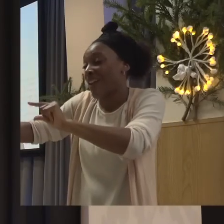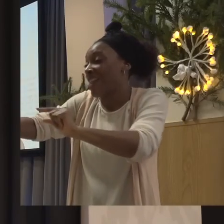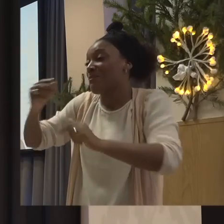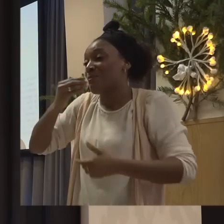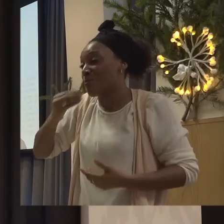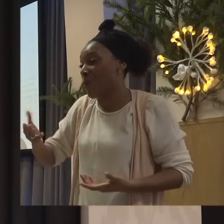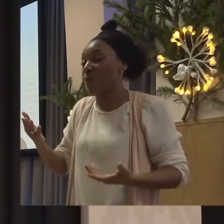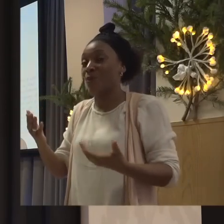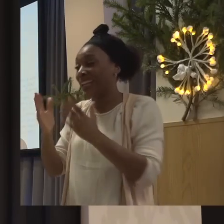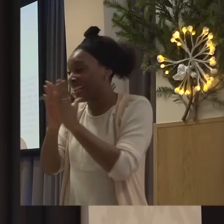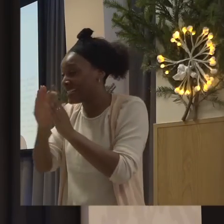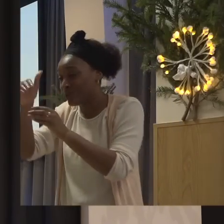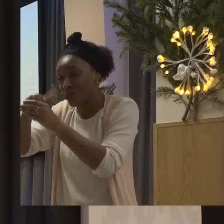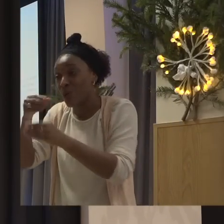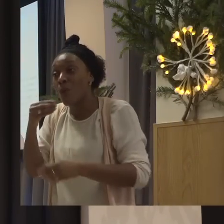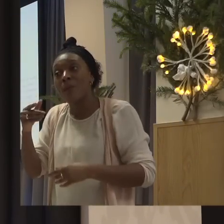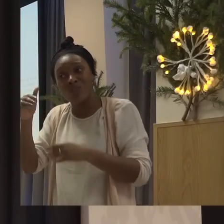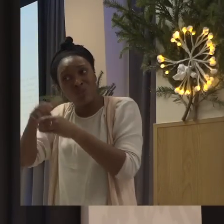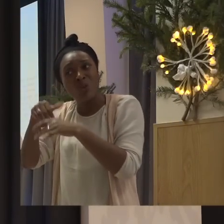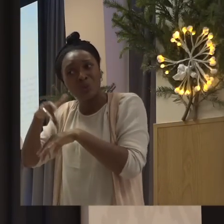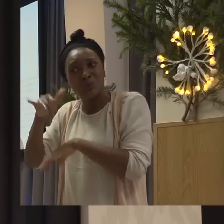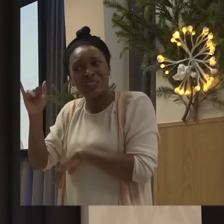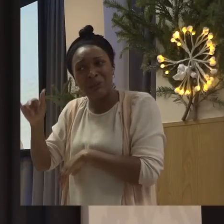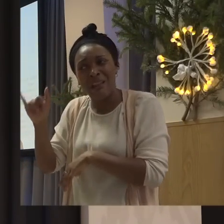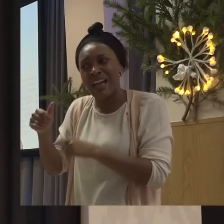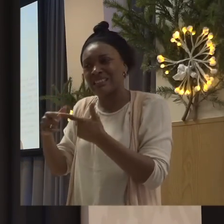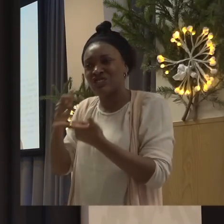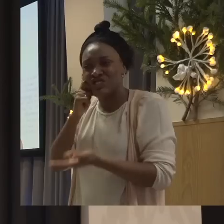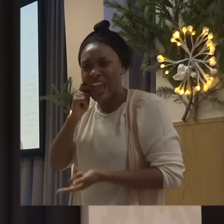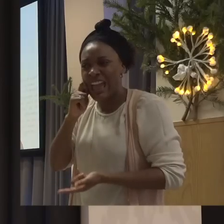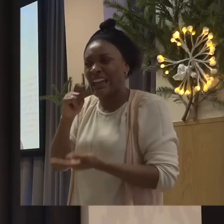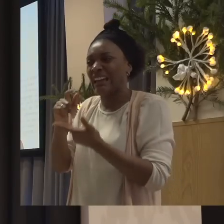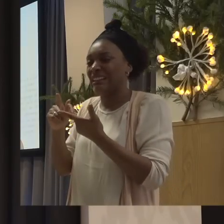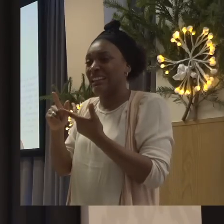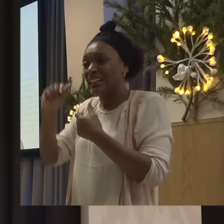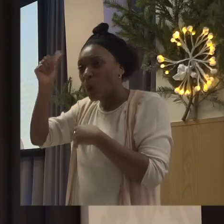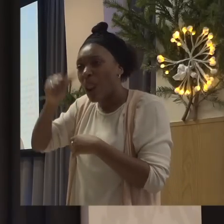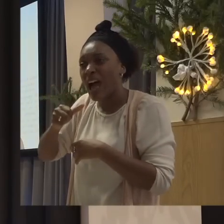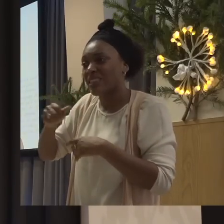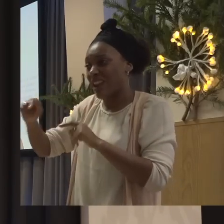Au sein de cette église impudique, charnelle, idolâtre,